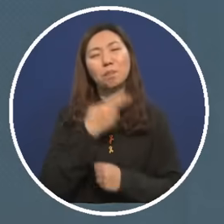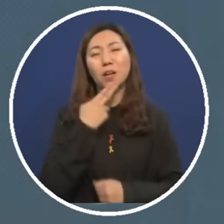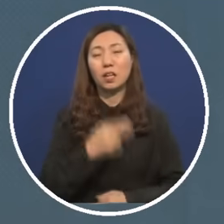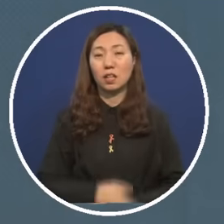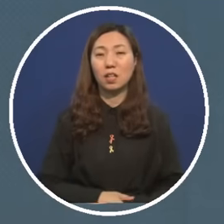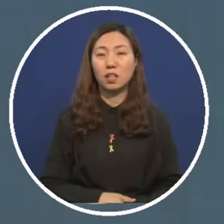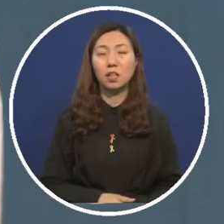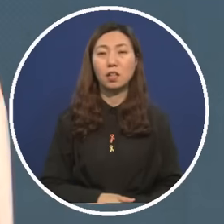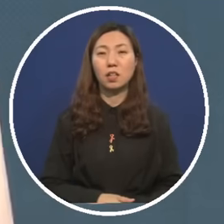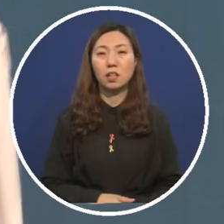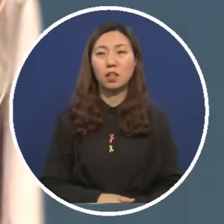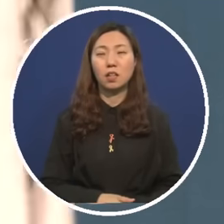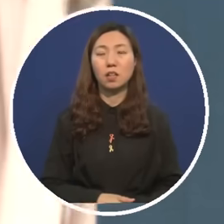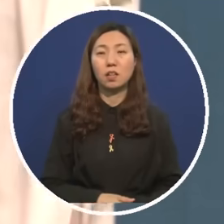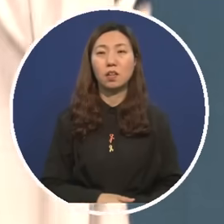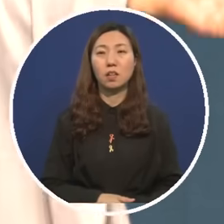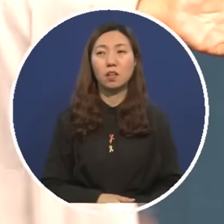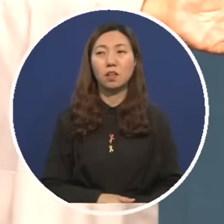어차피